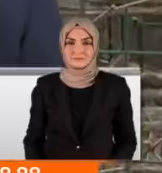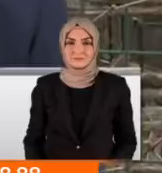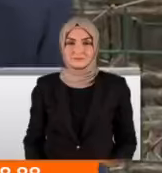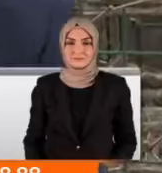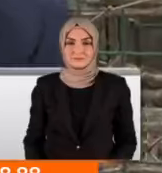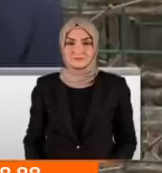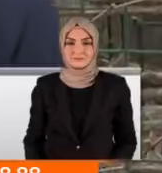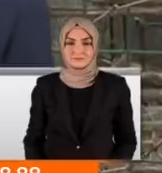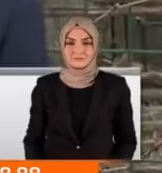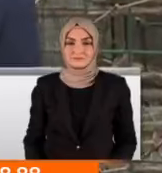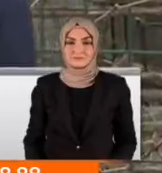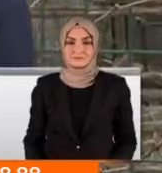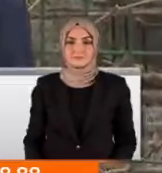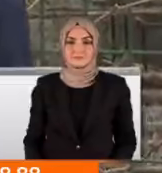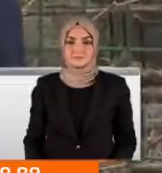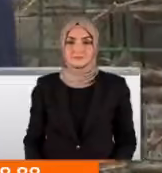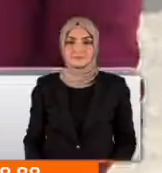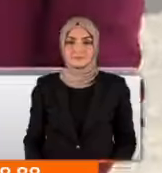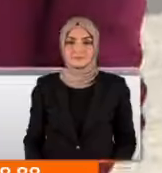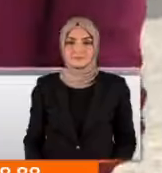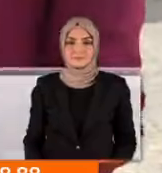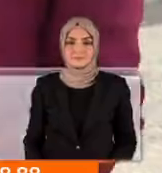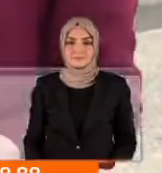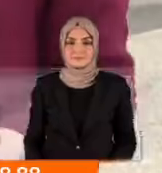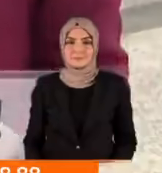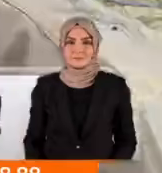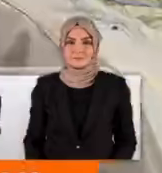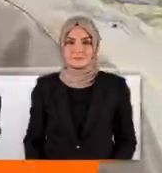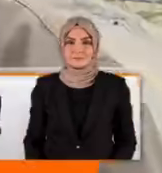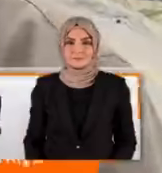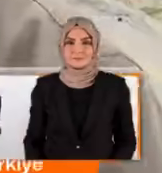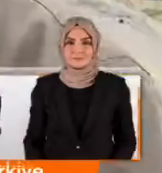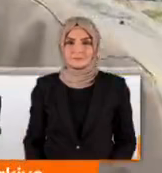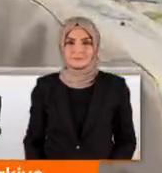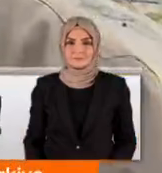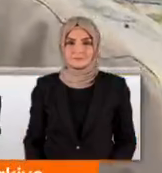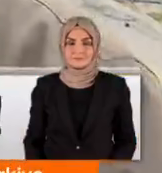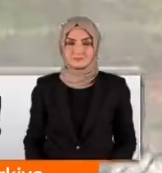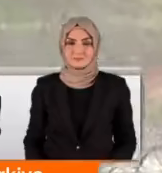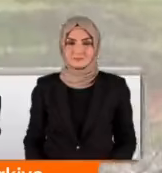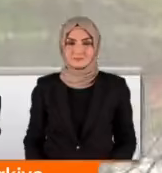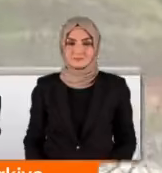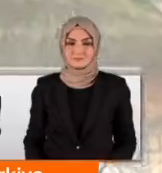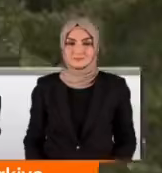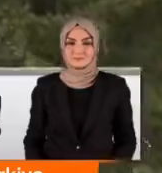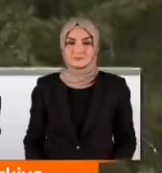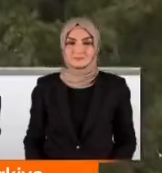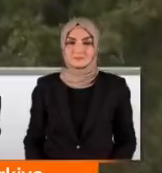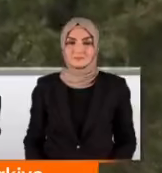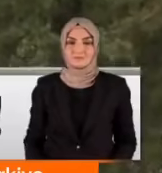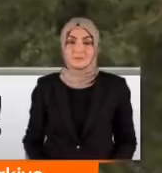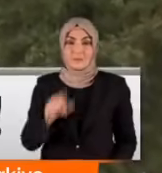çok güzel çok güzel oluyorlar her bahar geliyorlar burada biraz geç geldiler birşey birşey alıp gidiyor